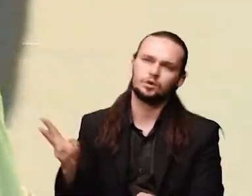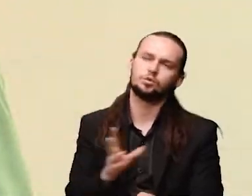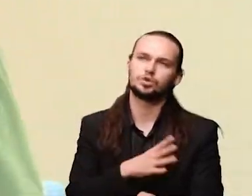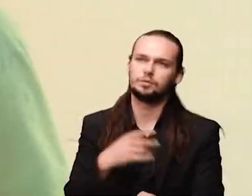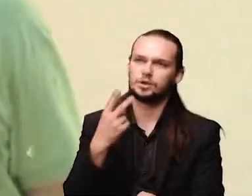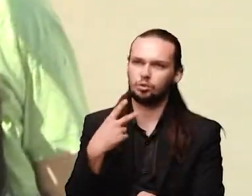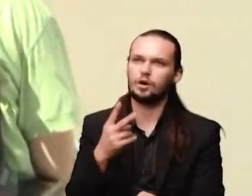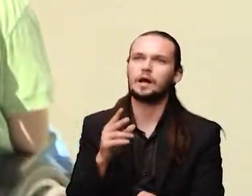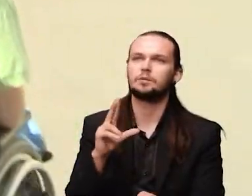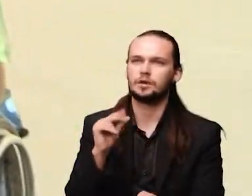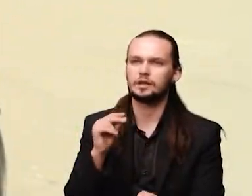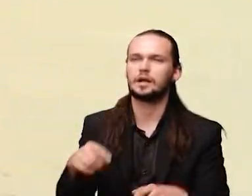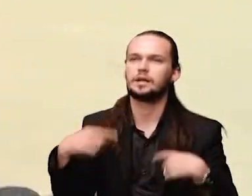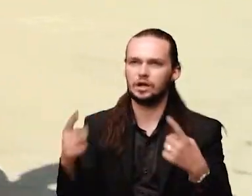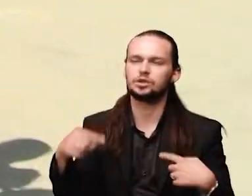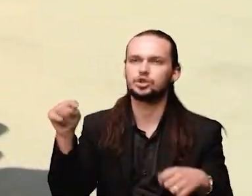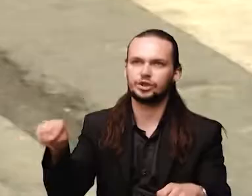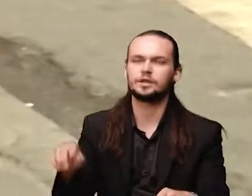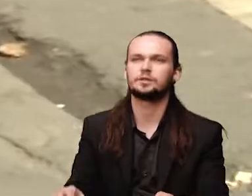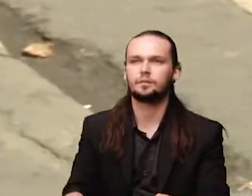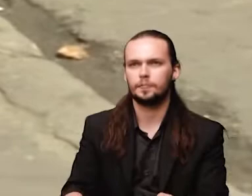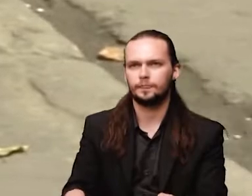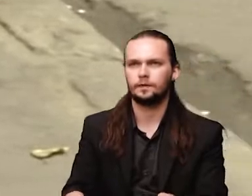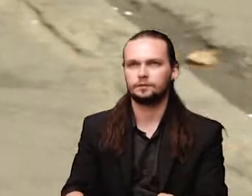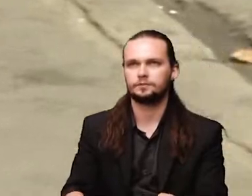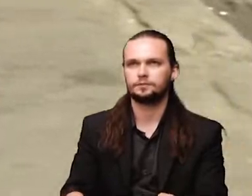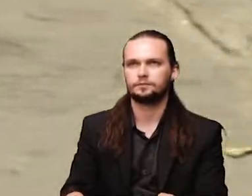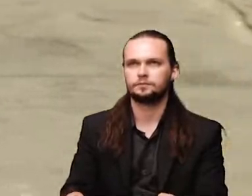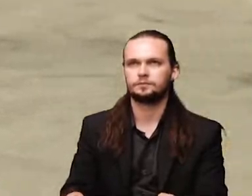И вообще нужно быть аккуратным, когда едешь здесь.